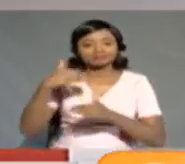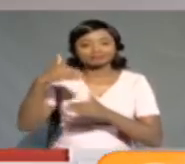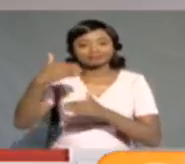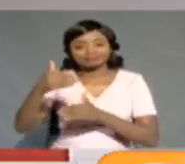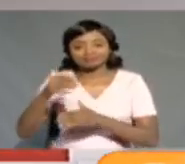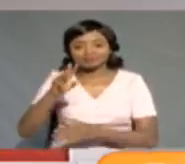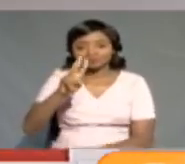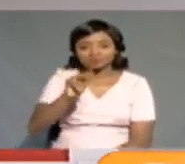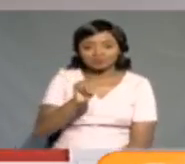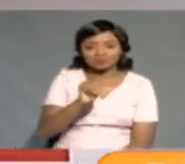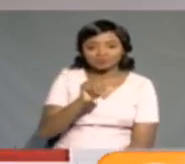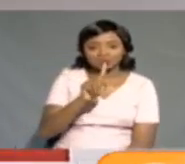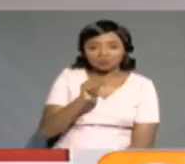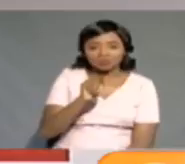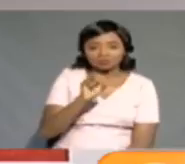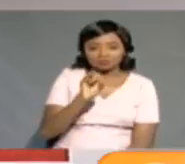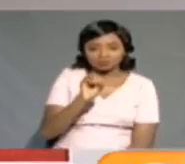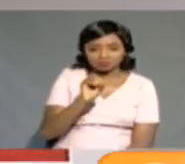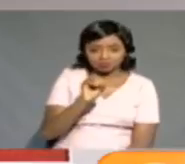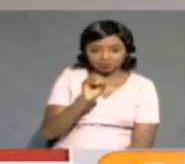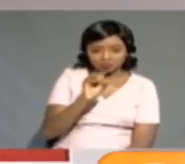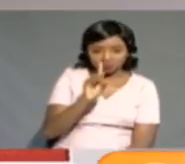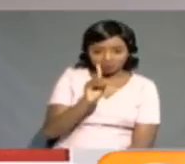mtondo, mtondole.